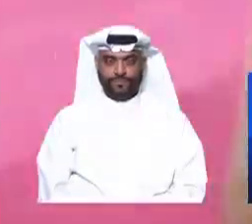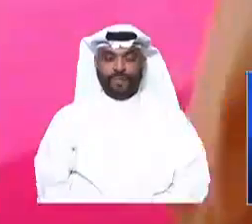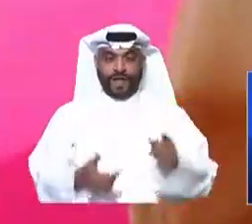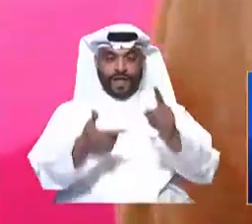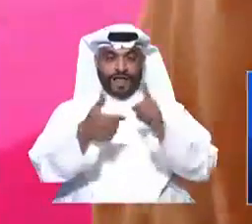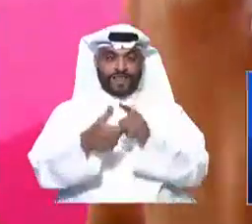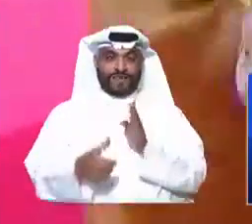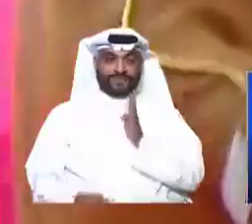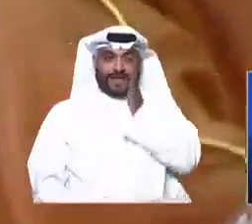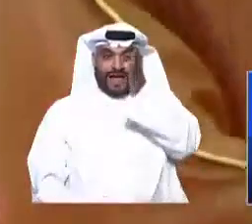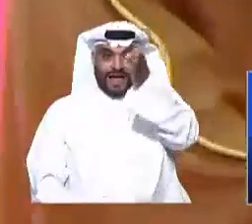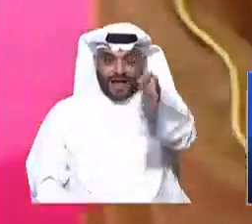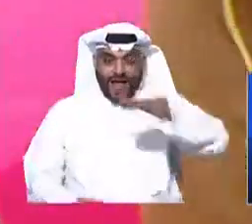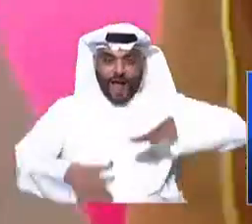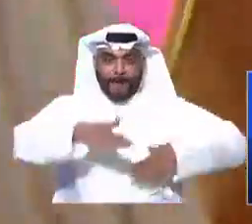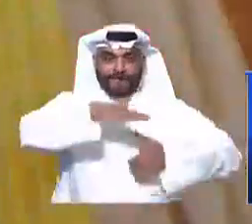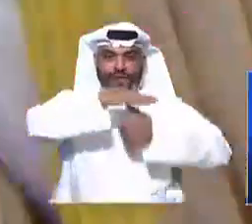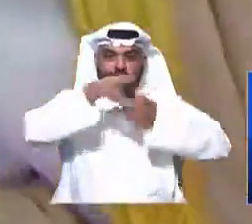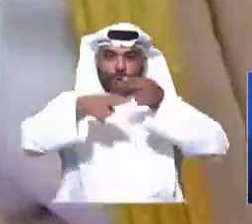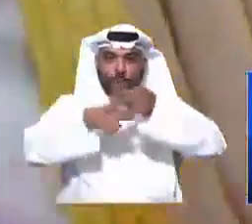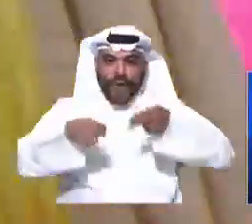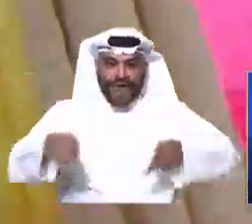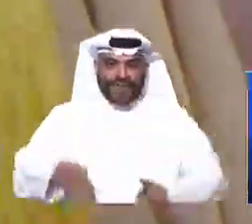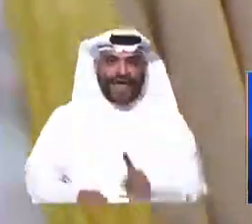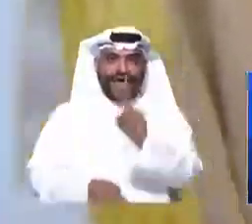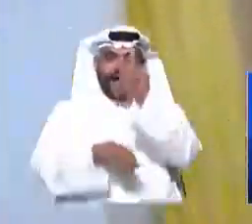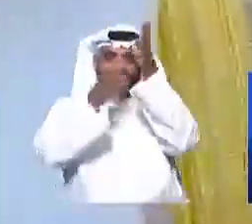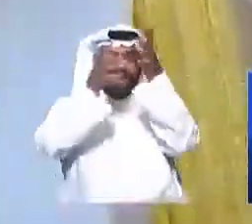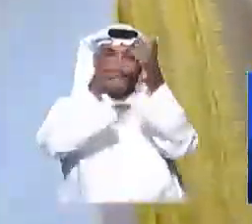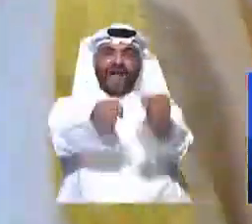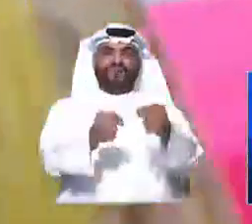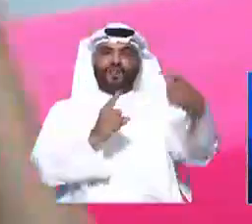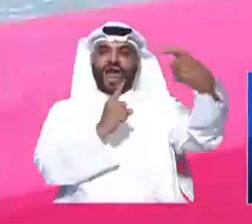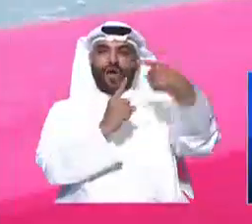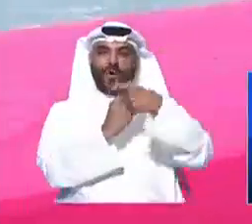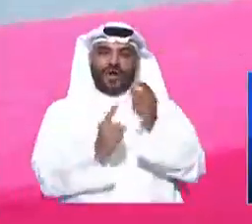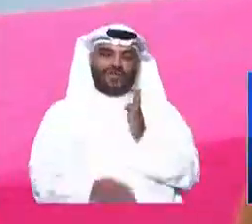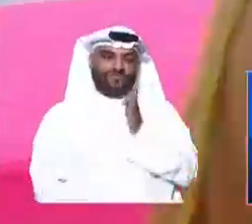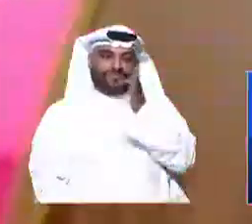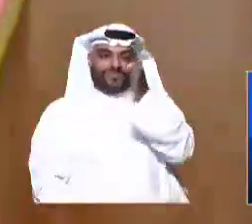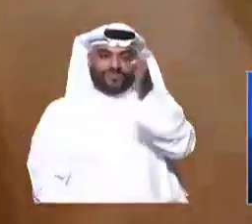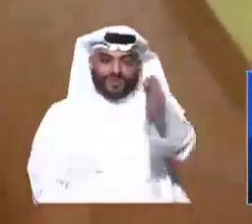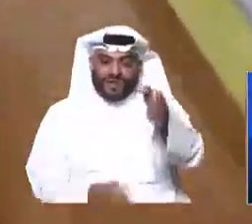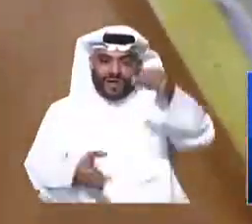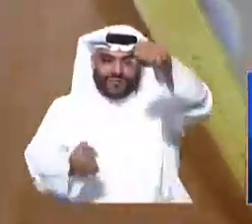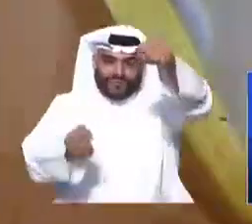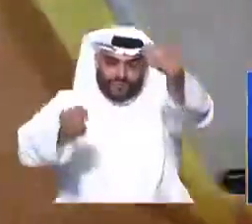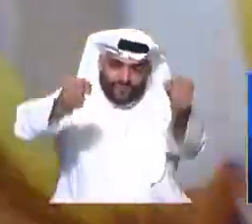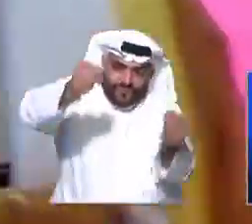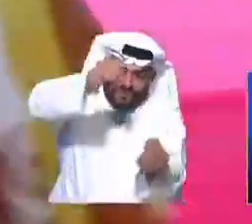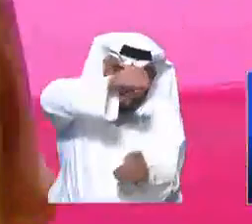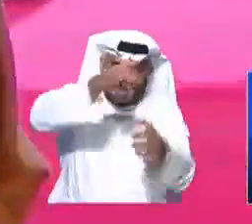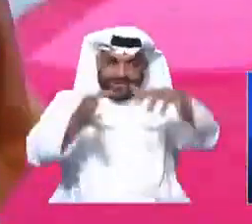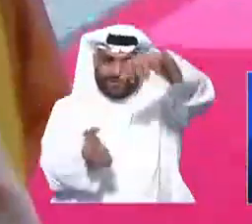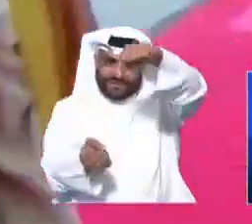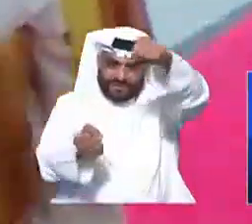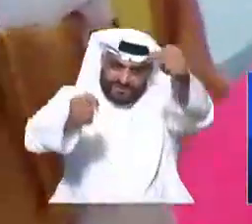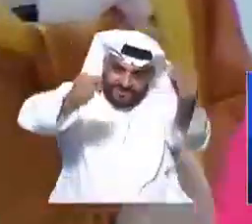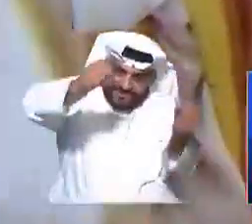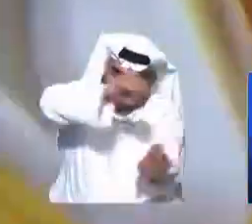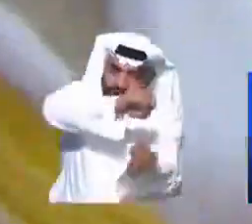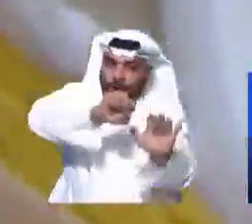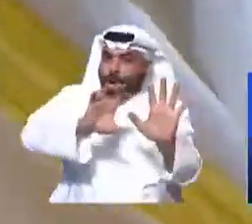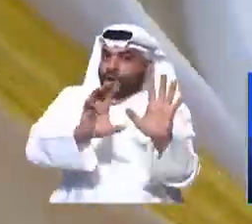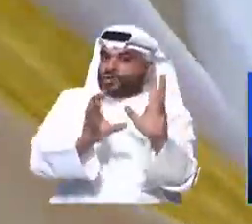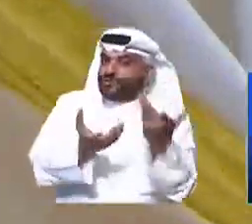تفضل حضرة صاحب السمو أمير البلاد الشيخ نواف الأحمد الجابر الصباح حفظه الله ورعاه، وبمعيته سمو ولي العهد